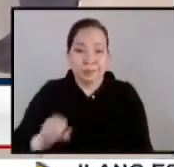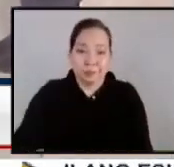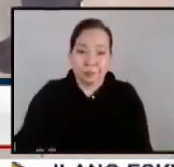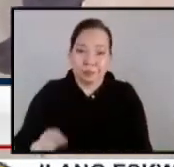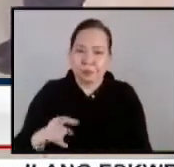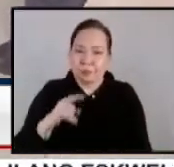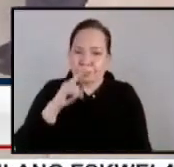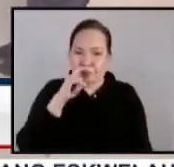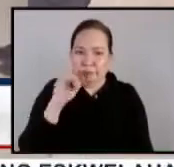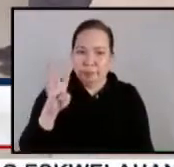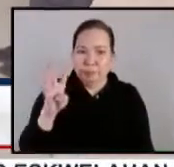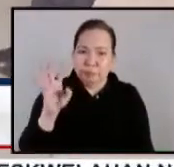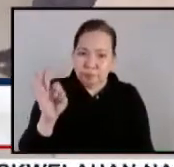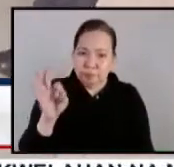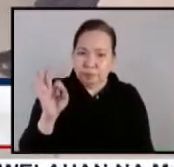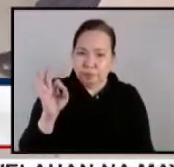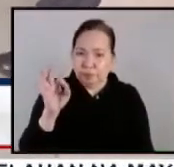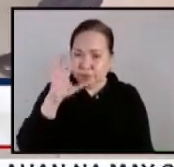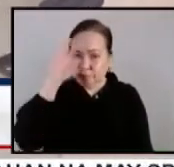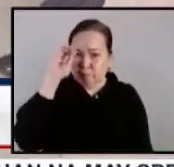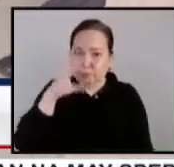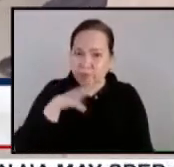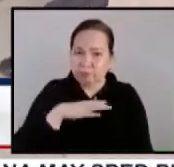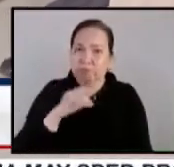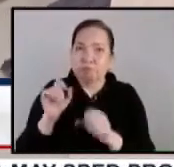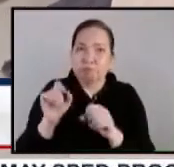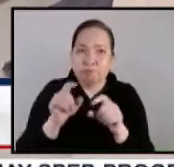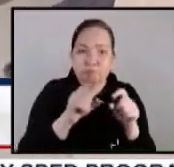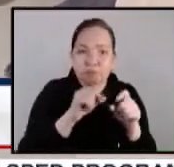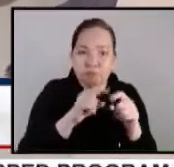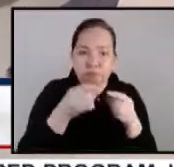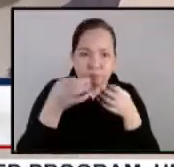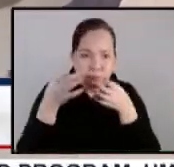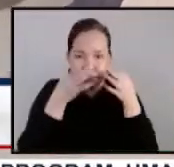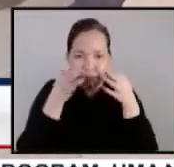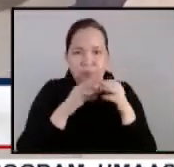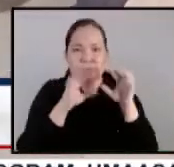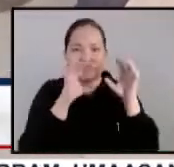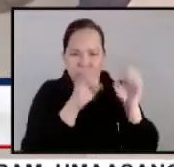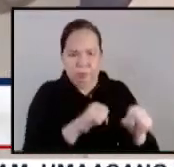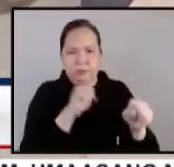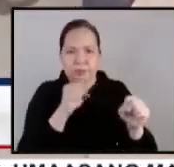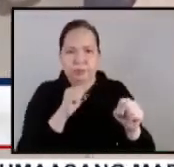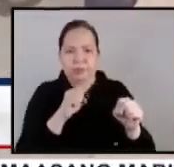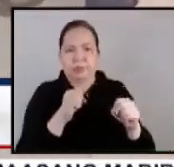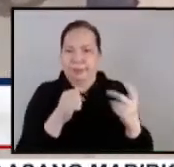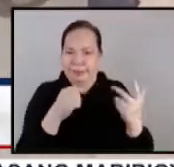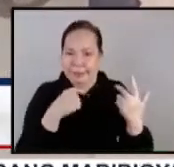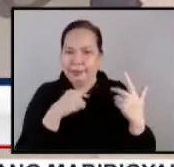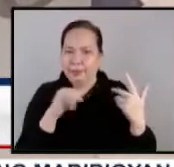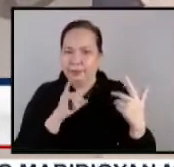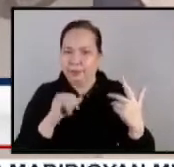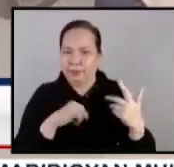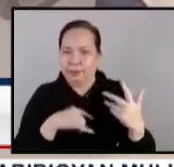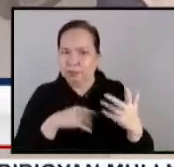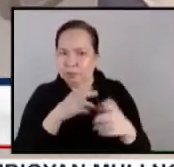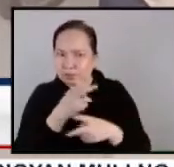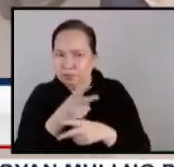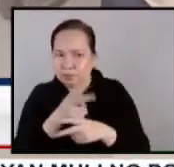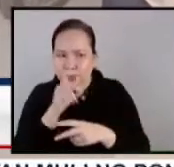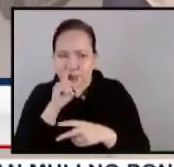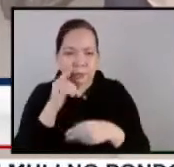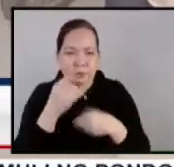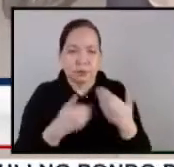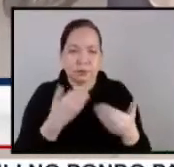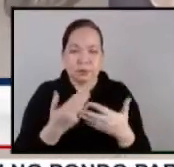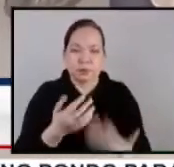tulak umano ng illegal na droga ang inaresto sa isang anti-illegal drug operation sa Barangay Daramungan Norte sa